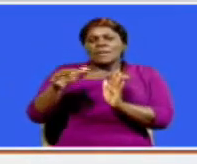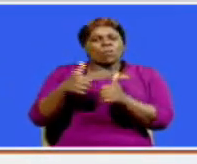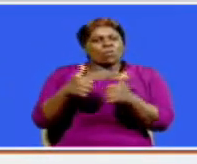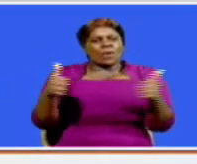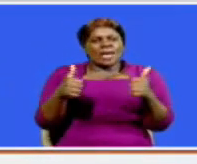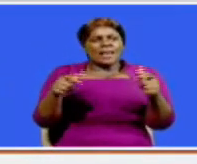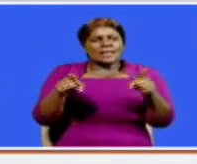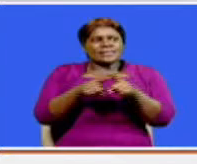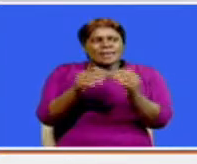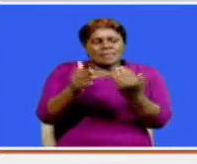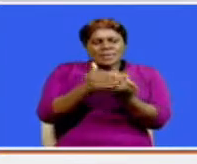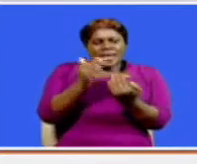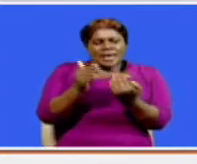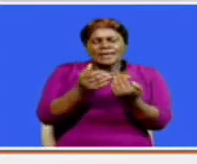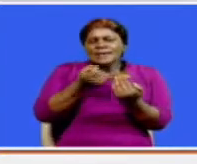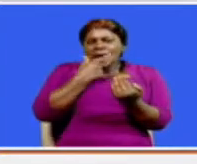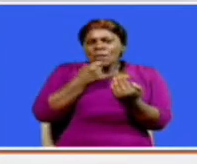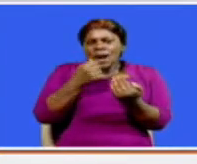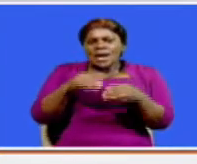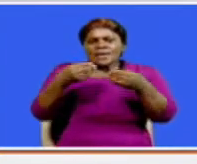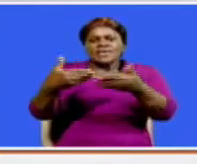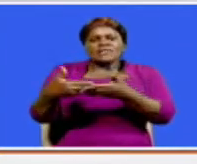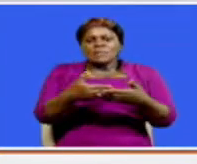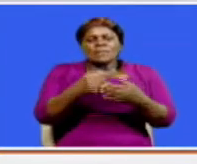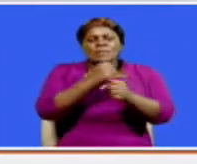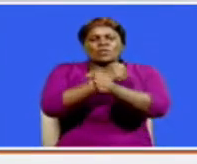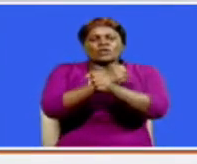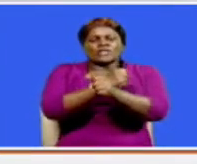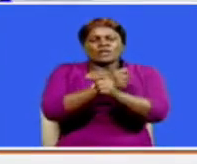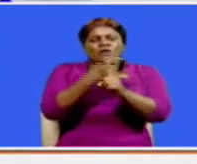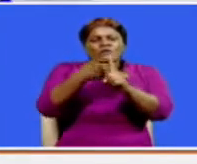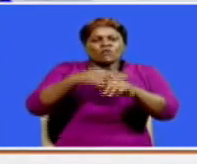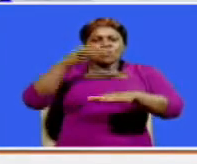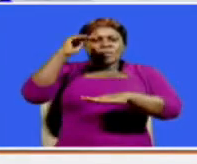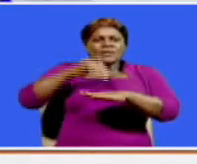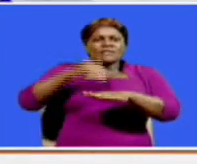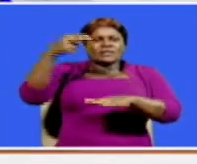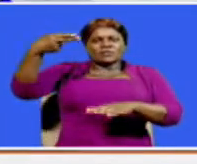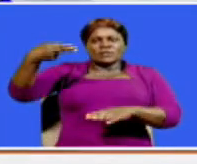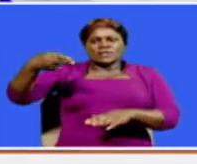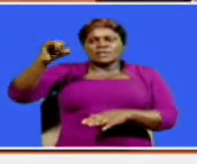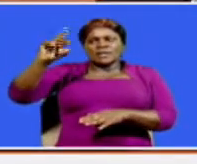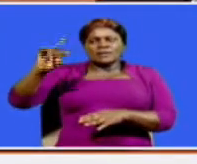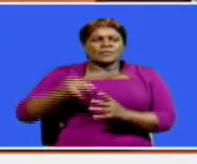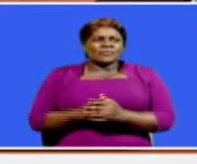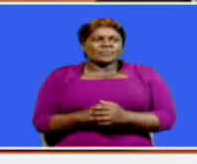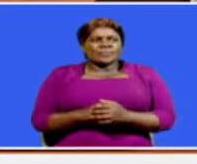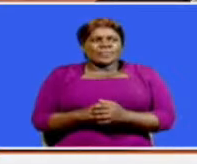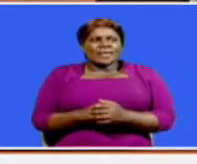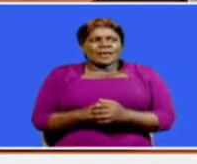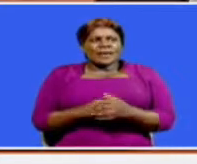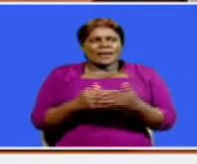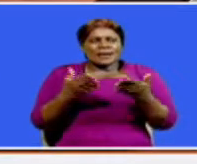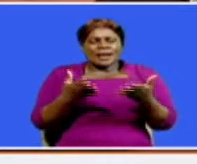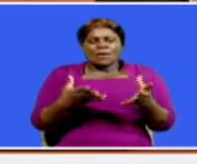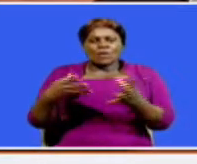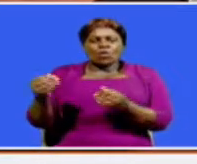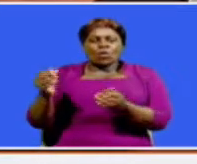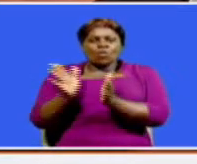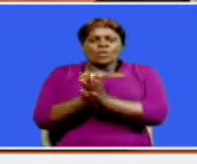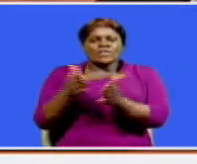na pia kuwapa watoto dawa ambazo zimewakinga kutokana na maambukizi ya virusi hivyo. Nastahili kwenda yako na